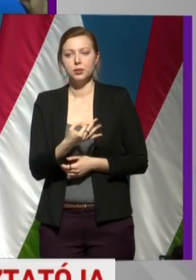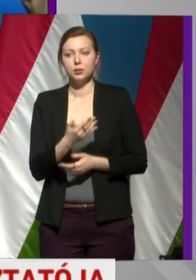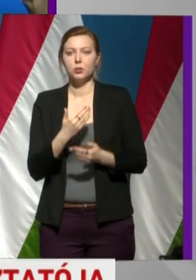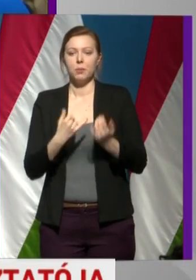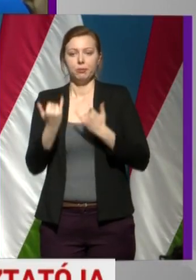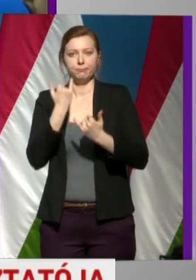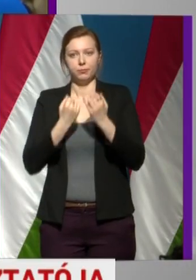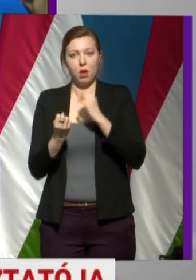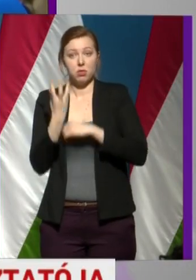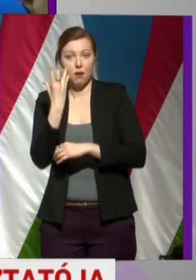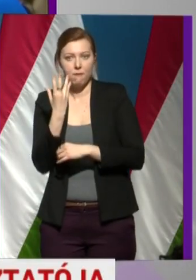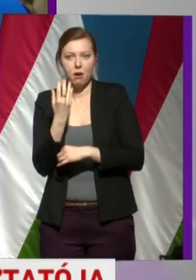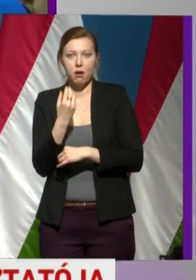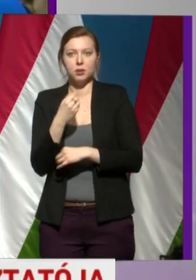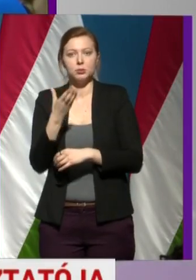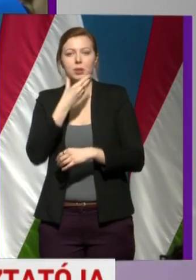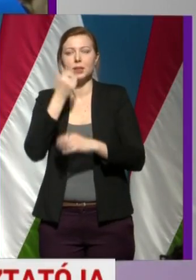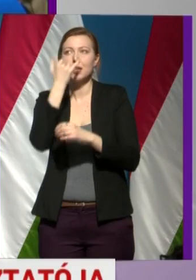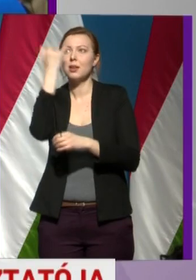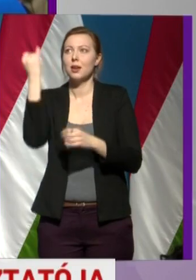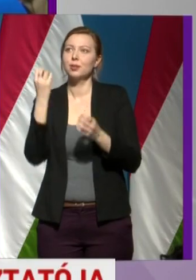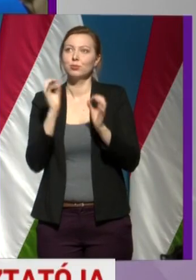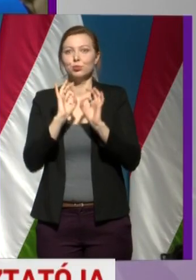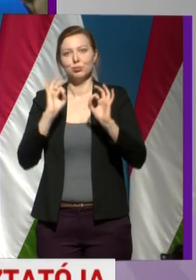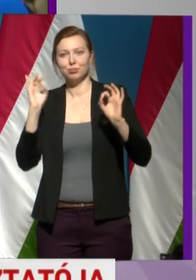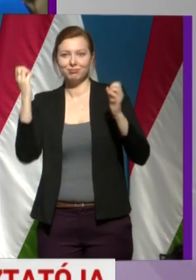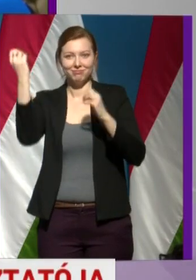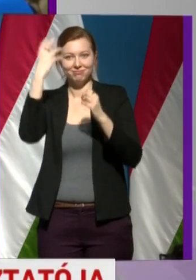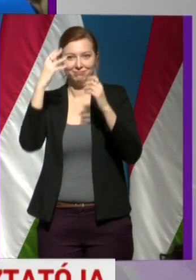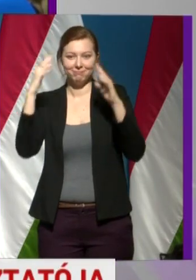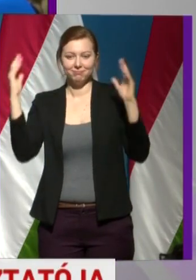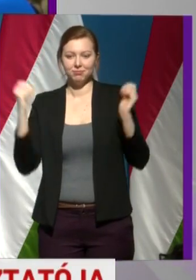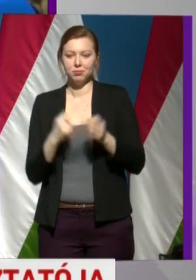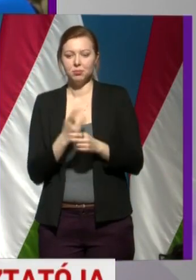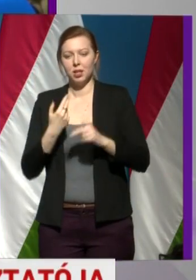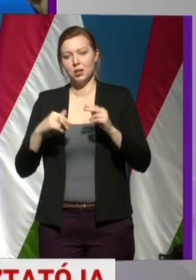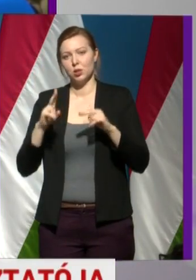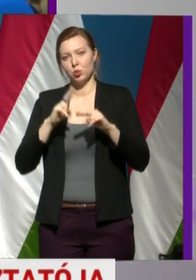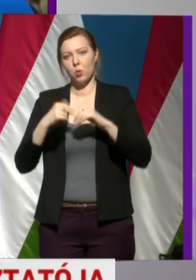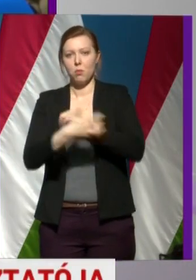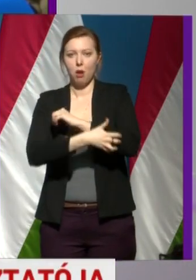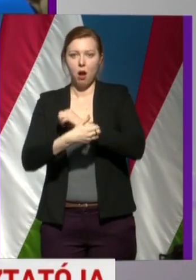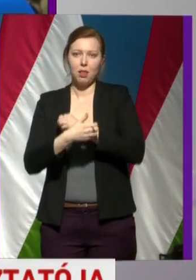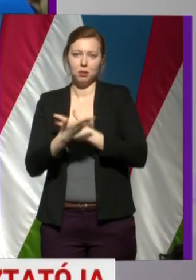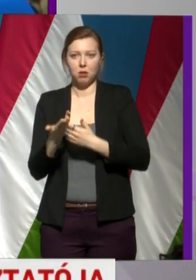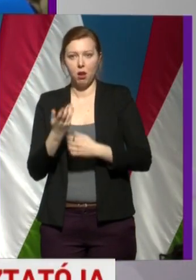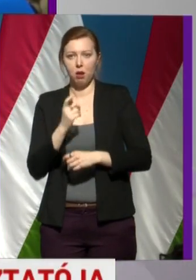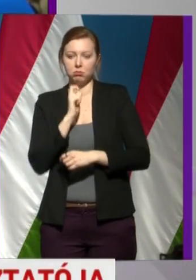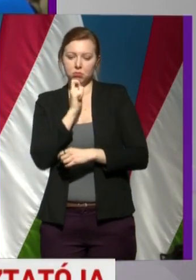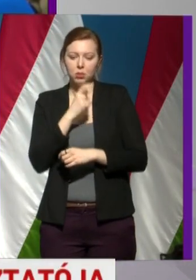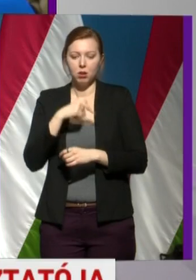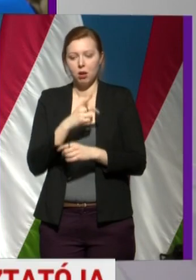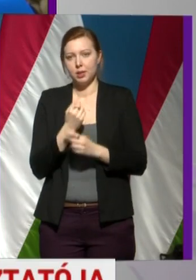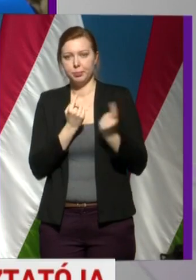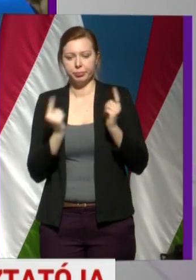közeledik a tavasz, napról napra szebb az idő, egyre több hajléktalan honfitársunk fog megjelenni